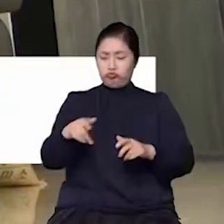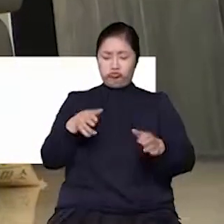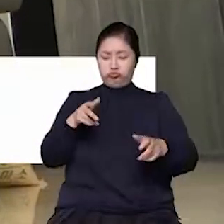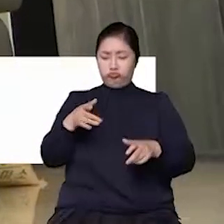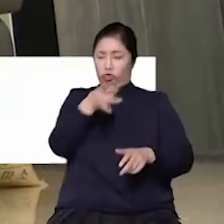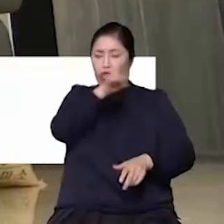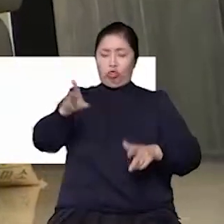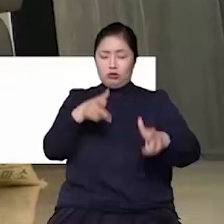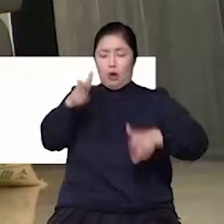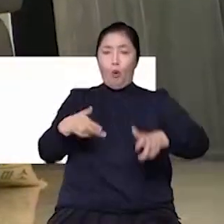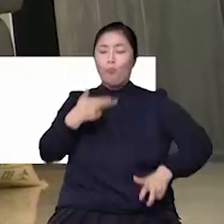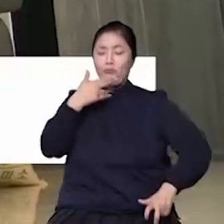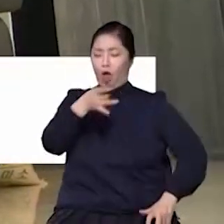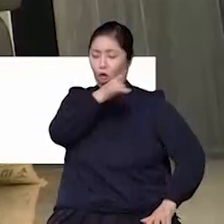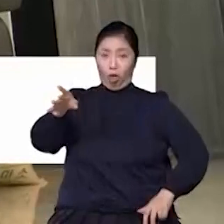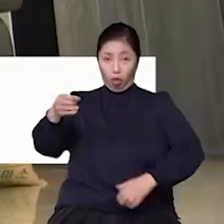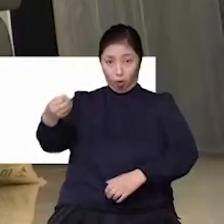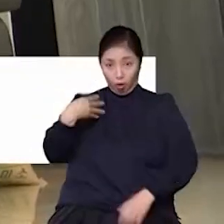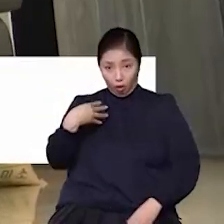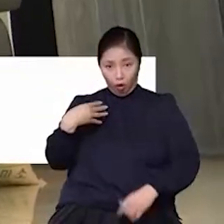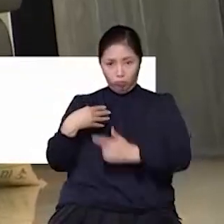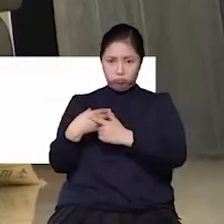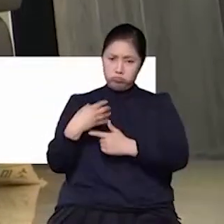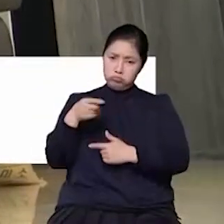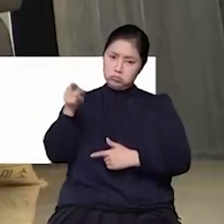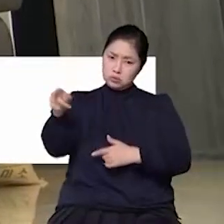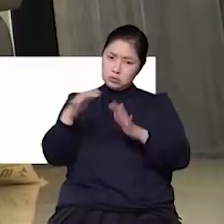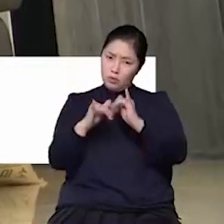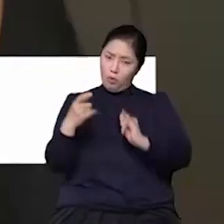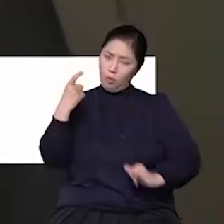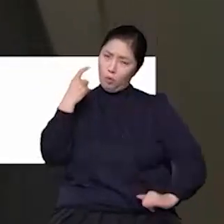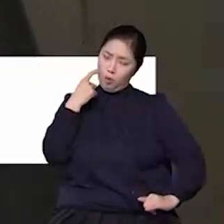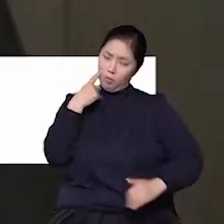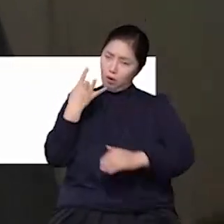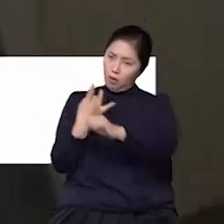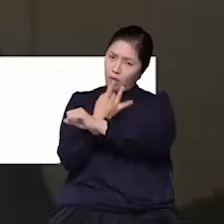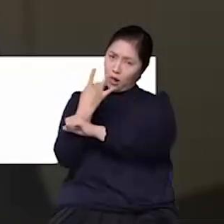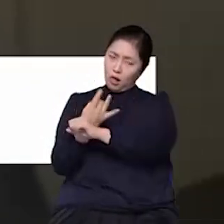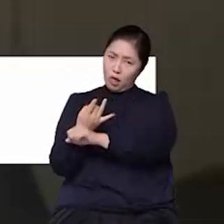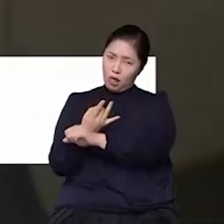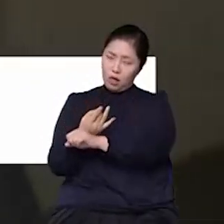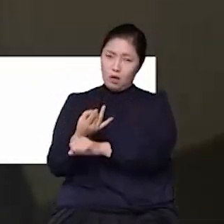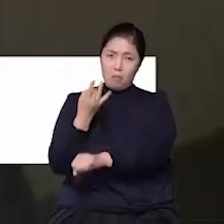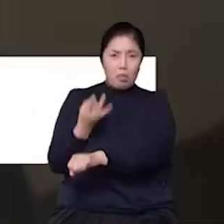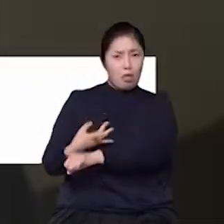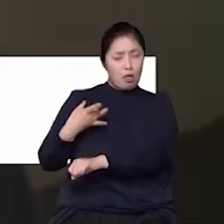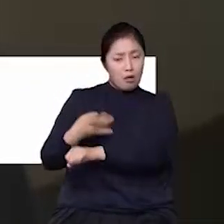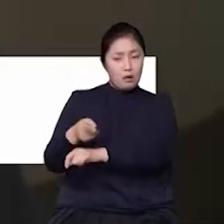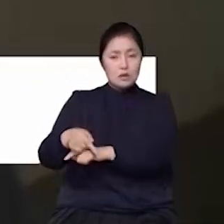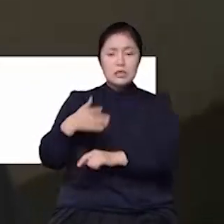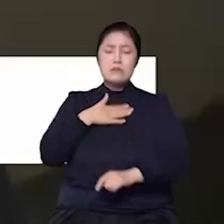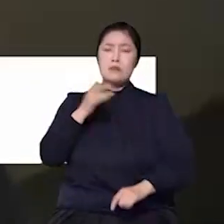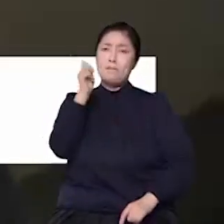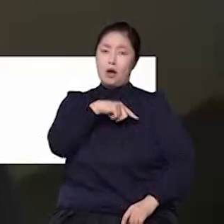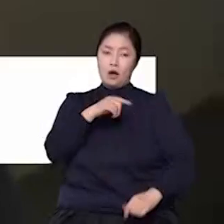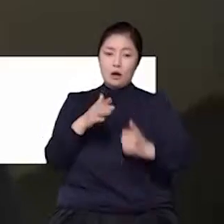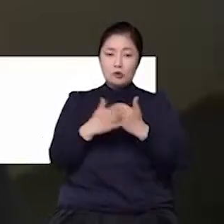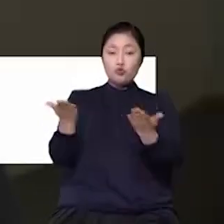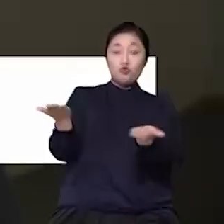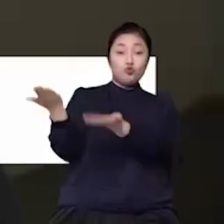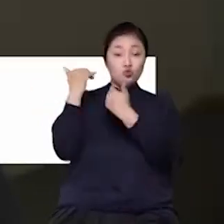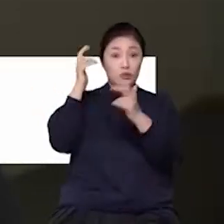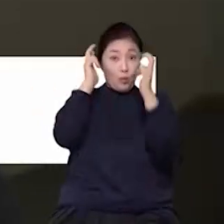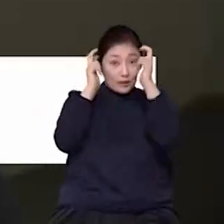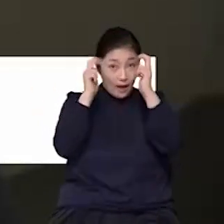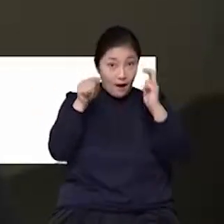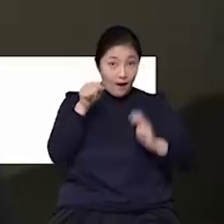그런 사업은 없다. 딱 그러더라고요. 이 사람은 거짓말로 지금 한 거 아니냐. 기분이 나빠요. 주최측한테 전화를